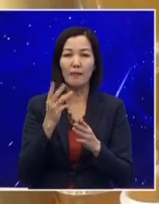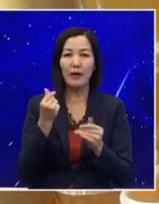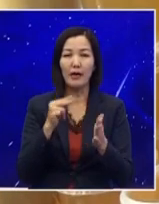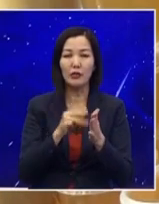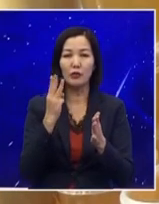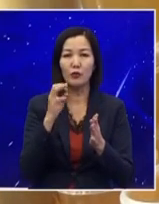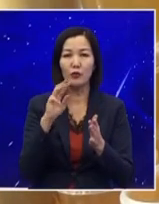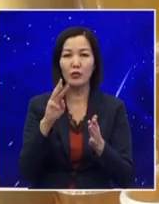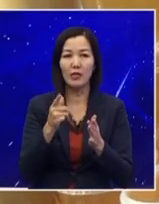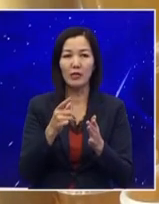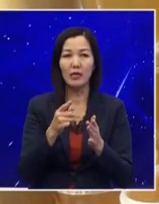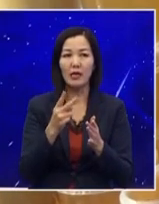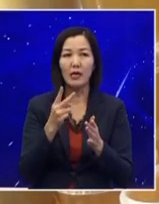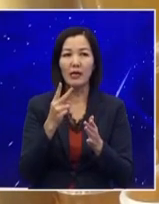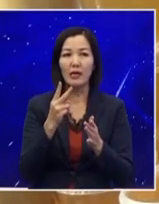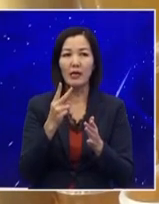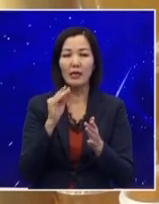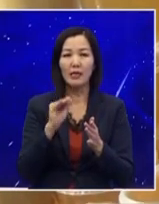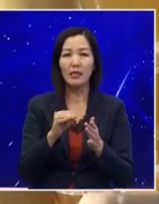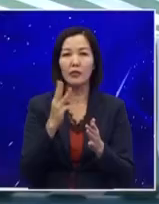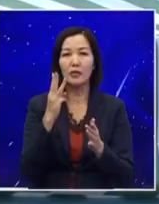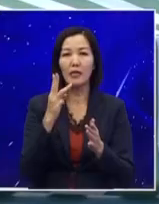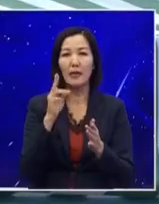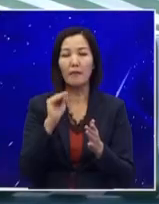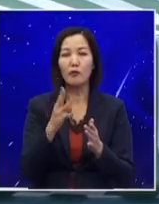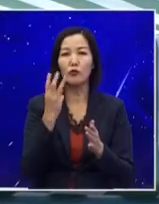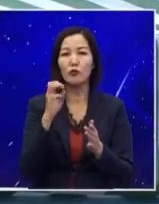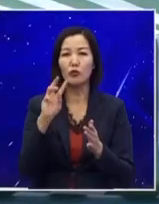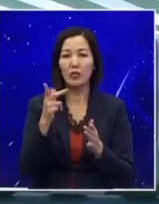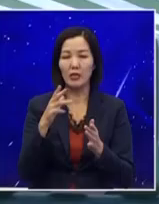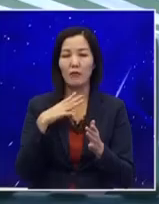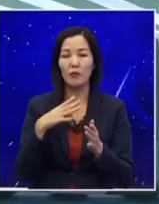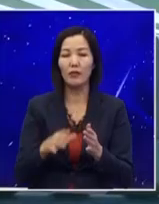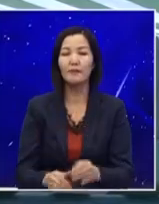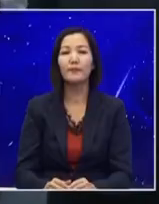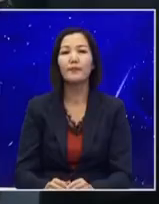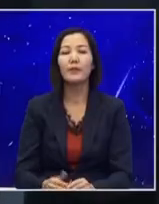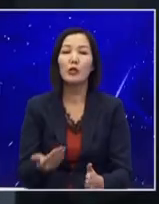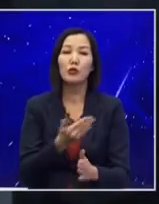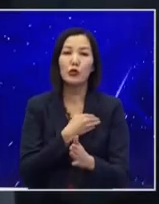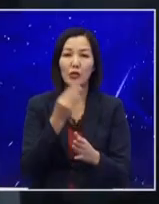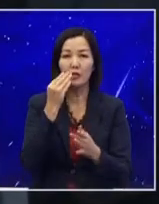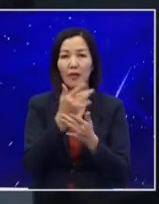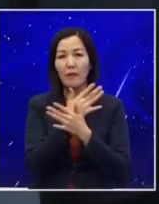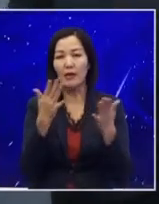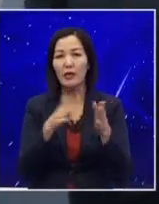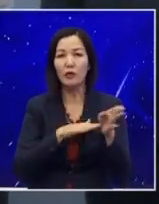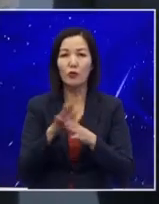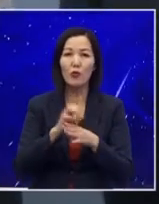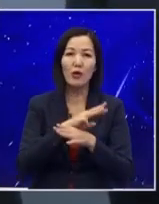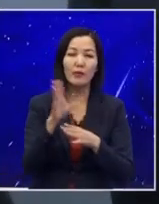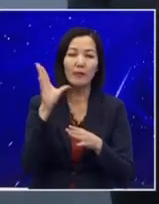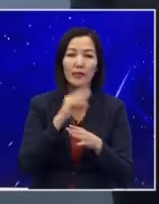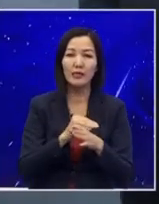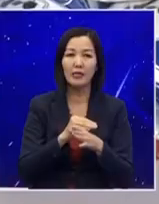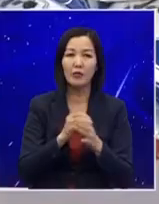Екі келісі 2300 теңге болады. Алматы облысы ішкі сұранысты өзіндегі негізгі тамақ өнімдерімен толық жабады. Айтар болсақ, 10